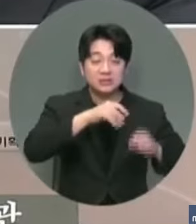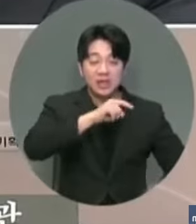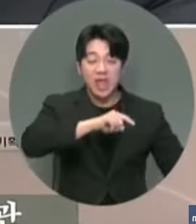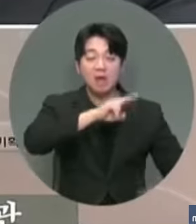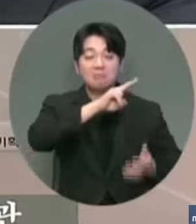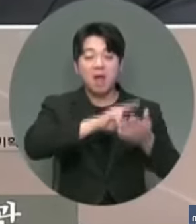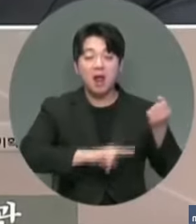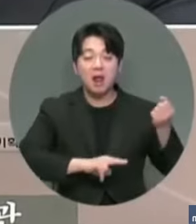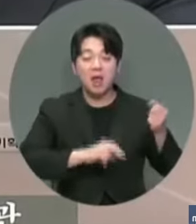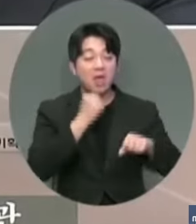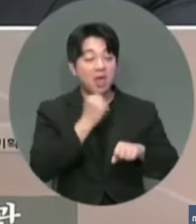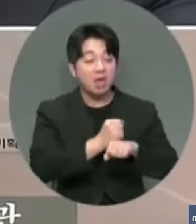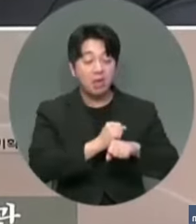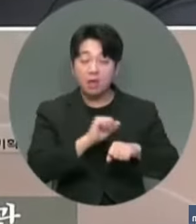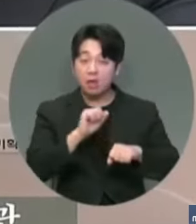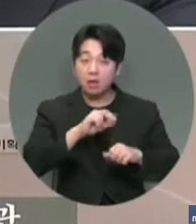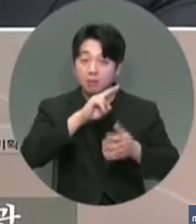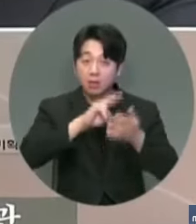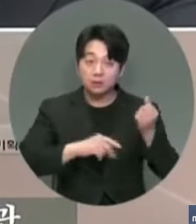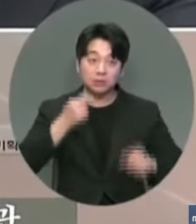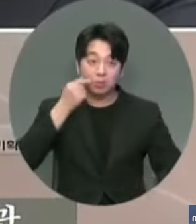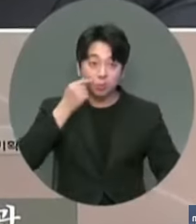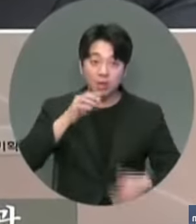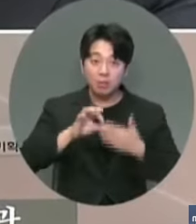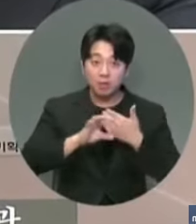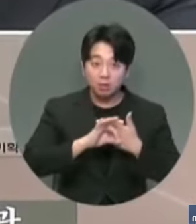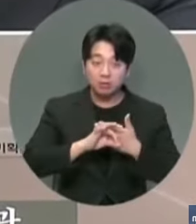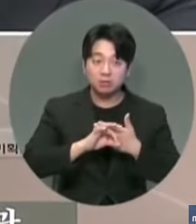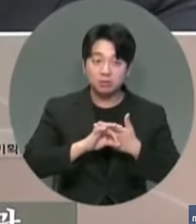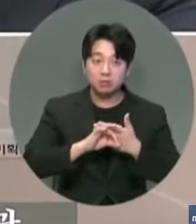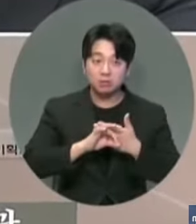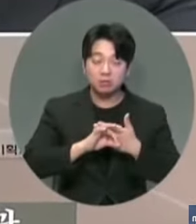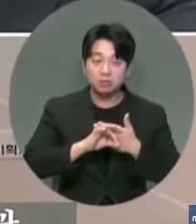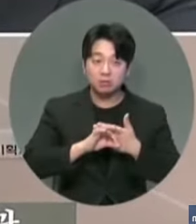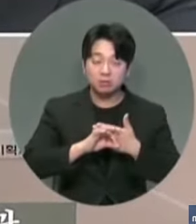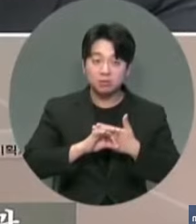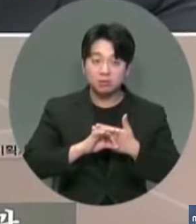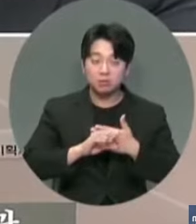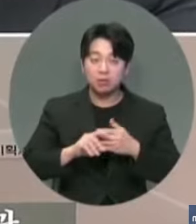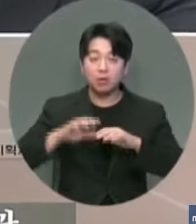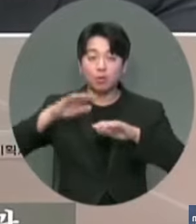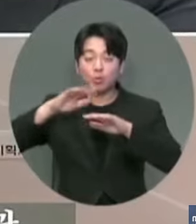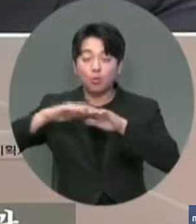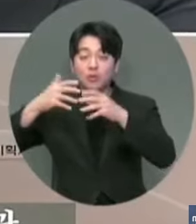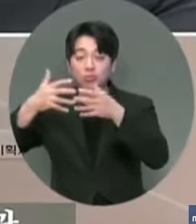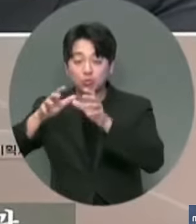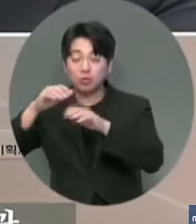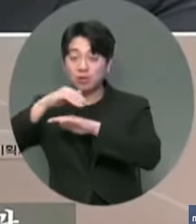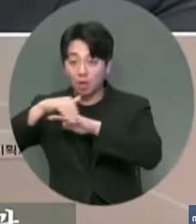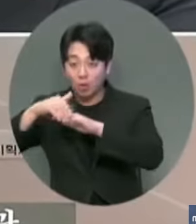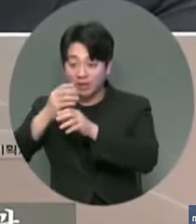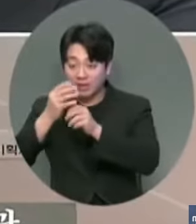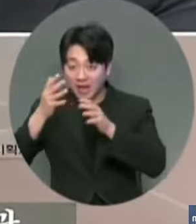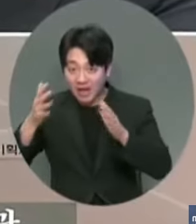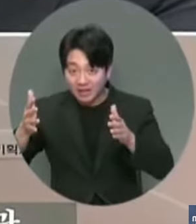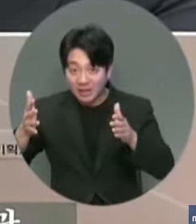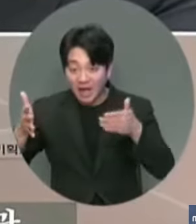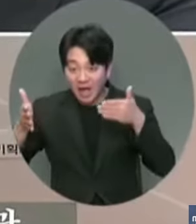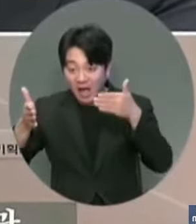농식품부에서 정한 가이드라인, 데드라인 안에 모든 강아지 개들을 없애야 되기 때문에 지금 현장에서는